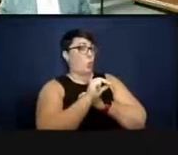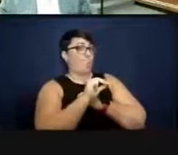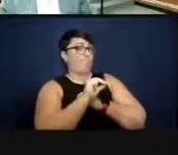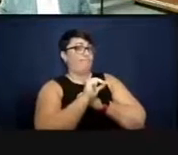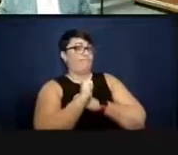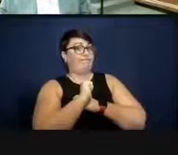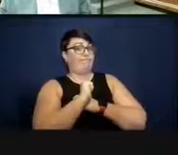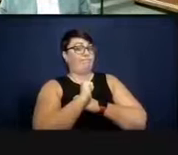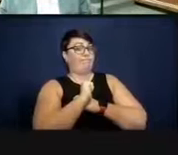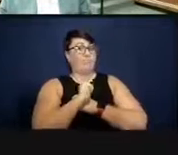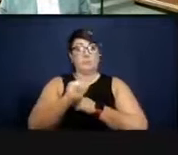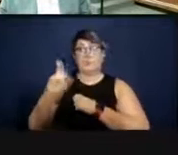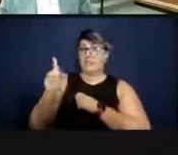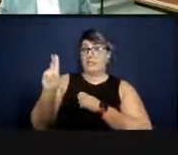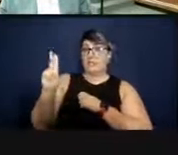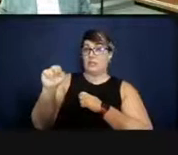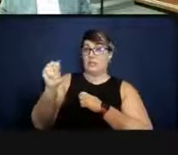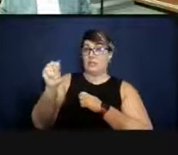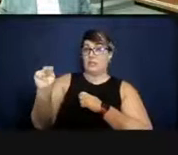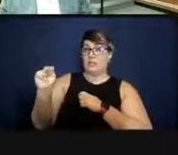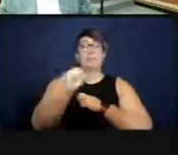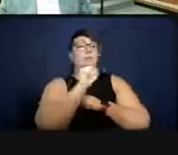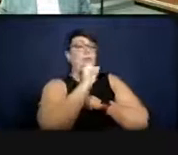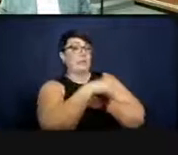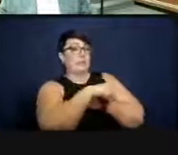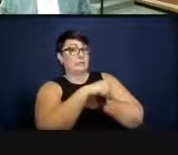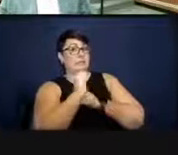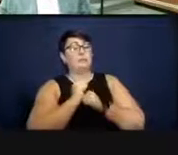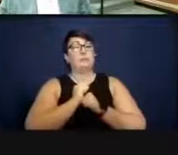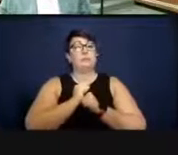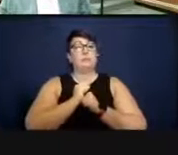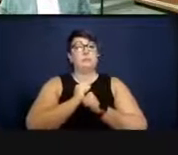كلا. سيدة دونكن، نعم.